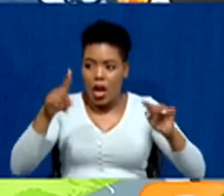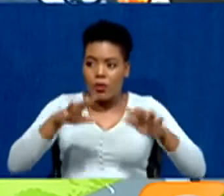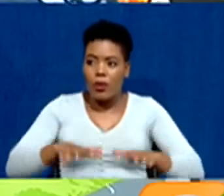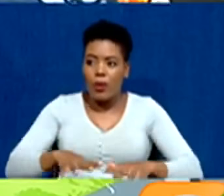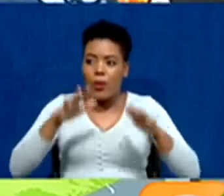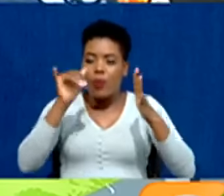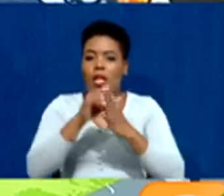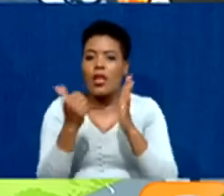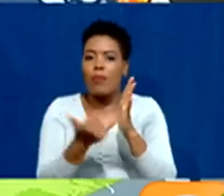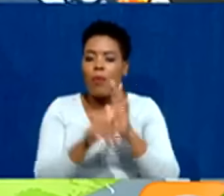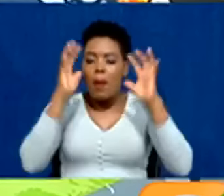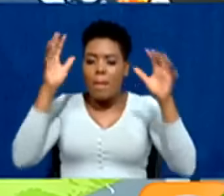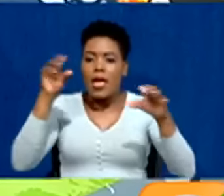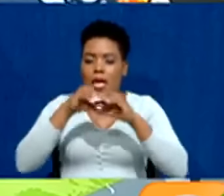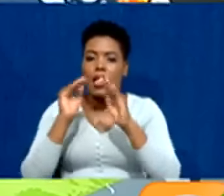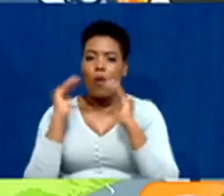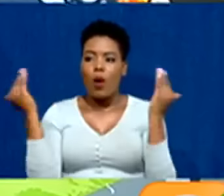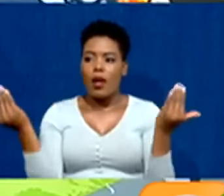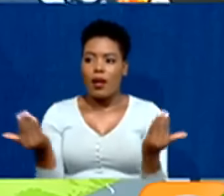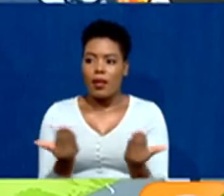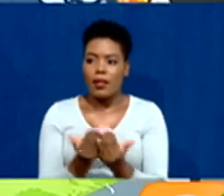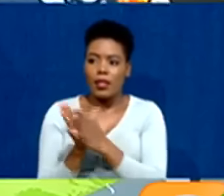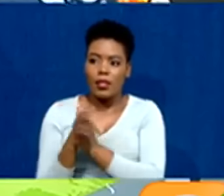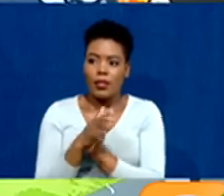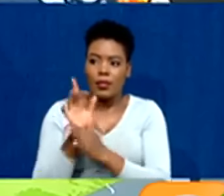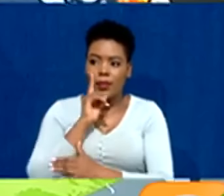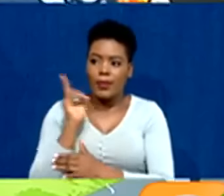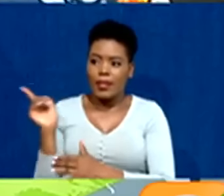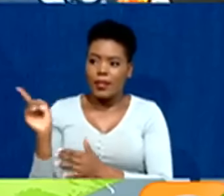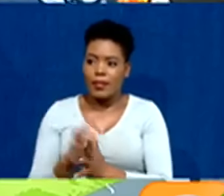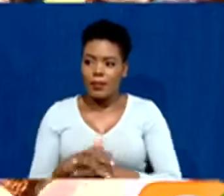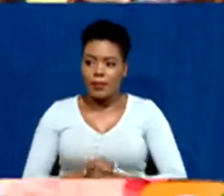kuwa janga la taifa. Seth Olale ana taarifa kamili.